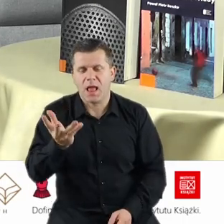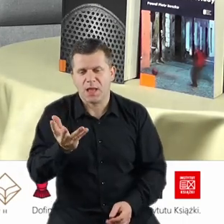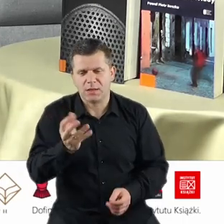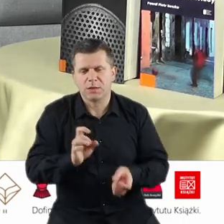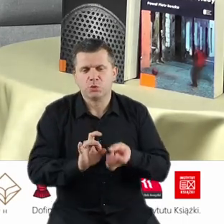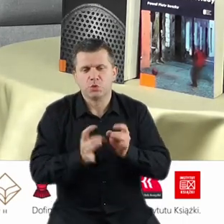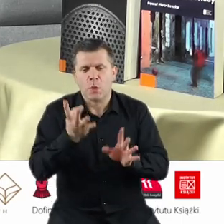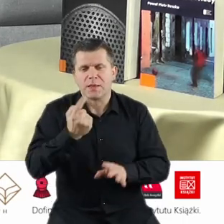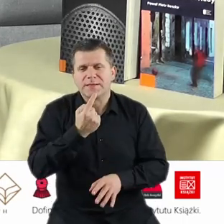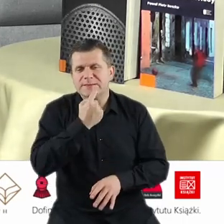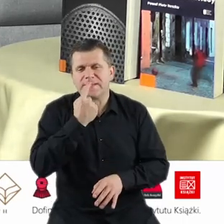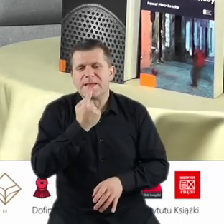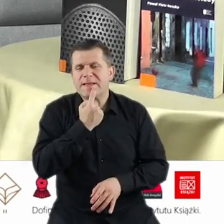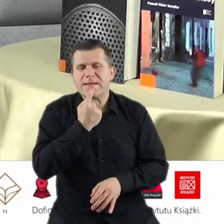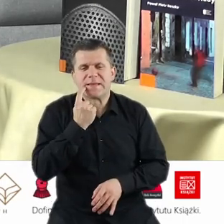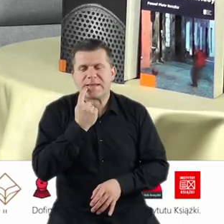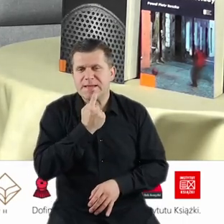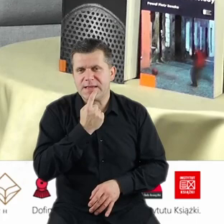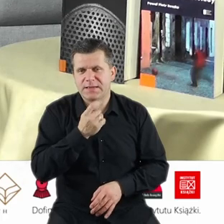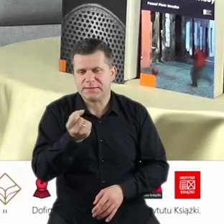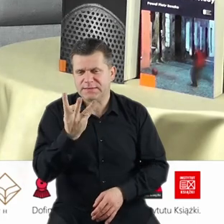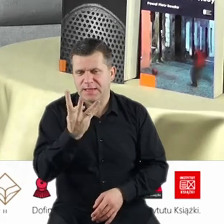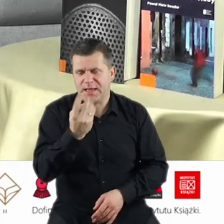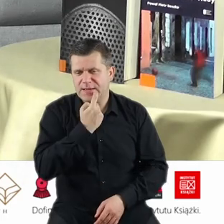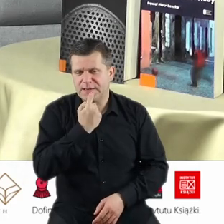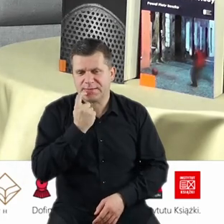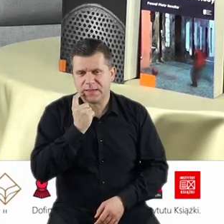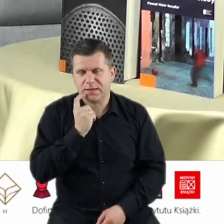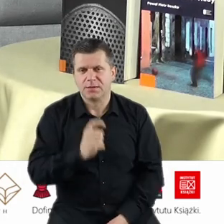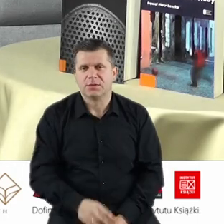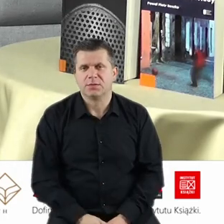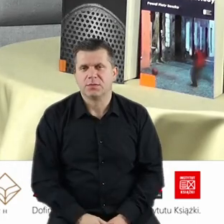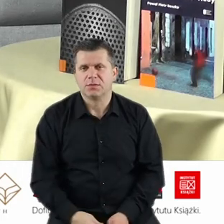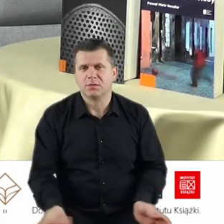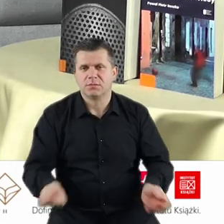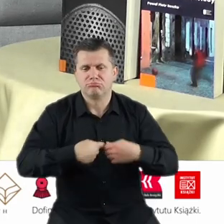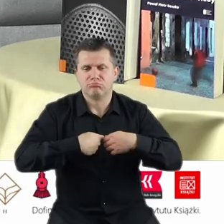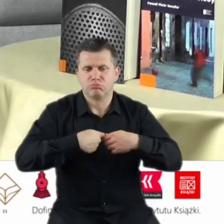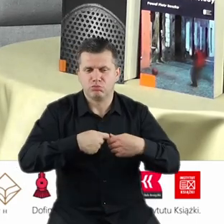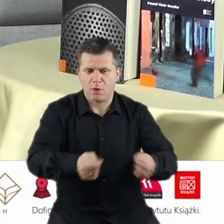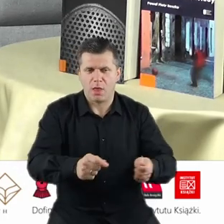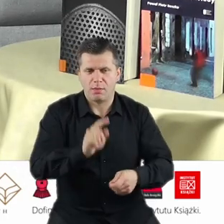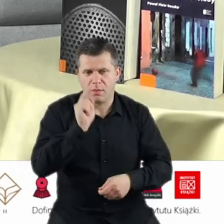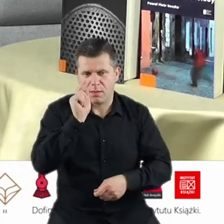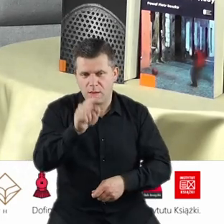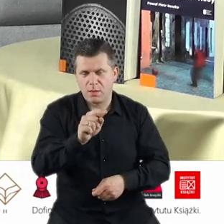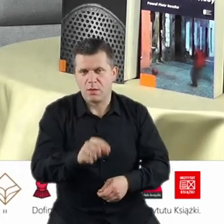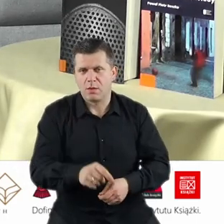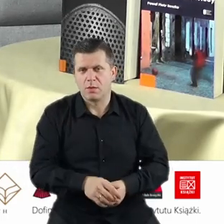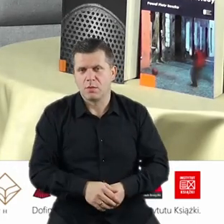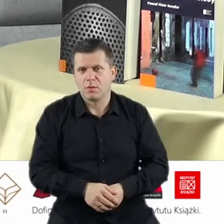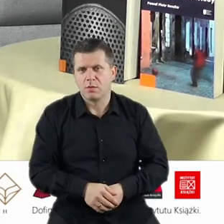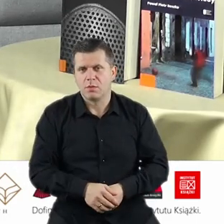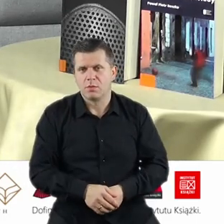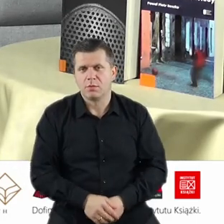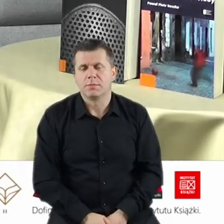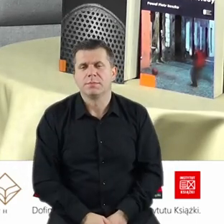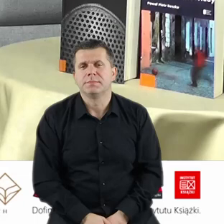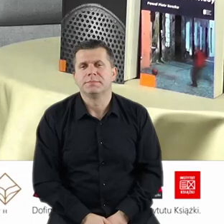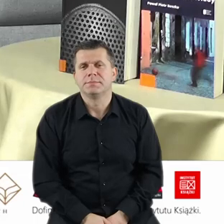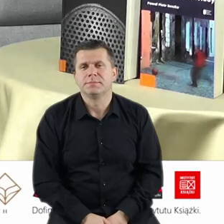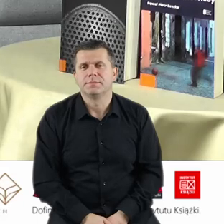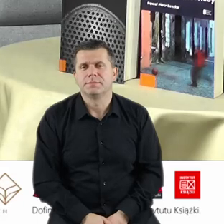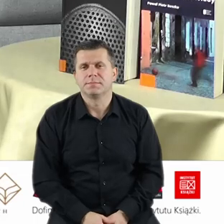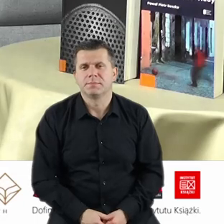kilka złotych zębów w dół. Mam cztery zęby i sprzedał je właśnie u tego człowieka, o którym